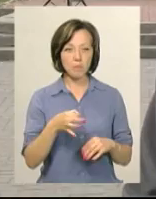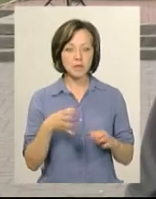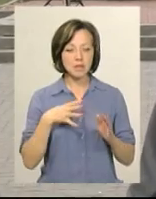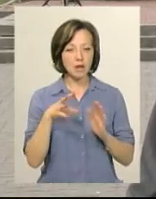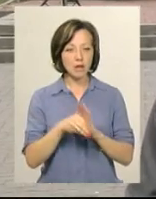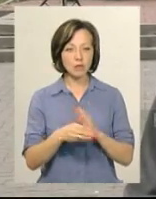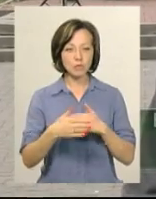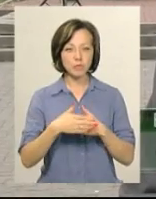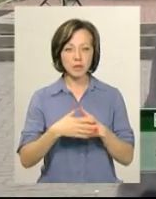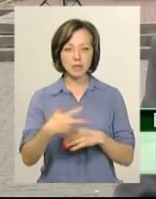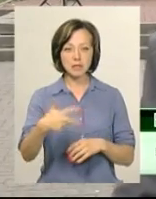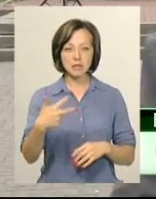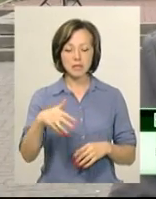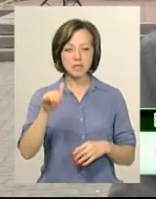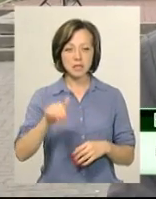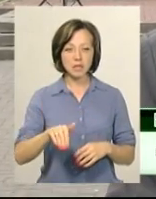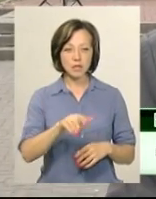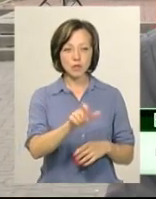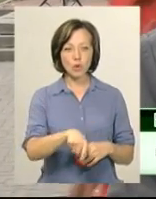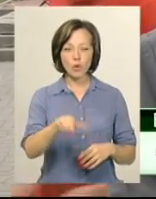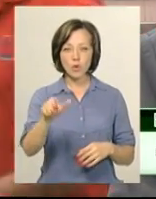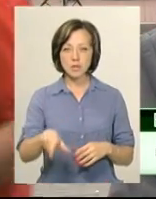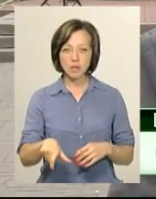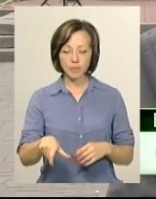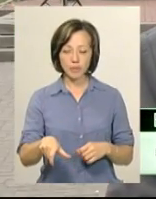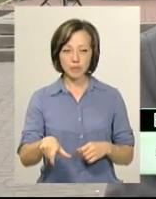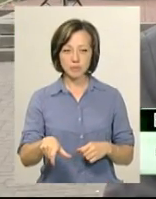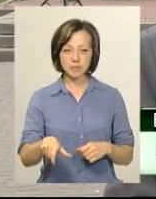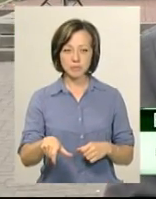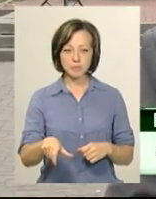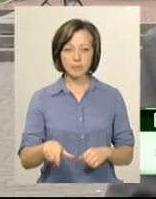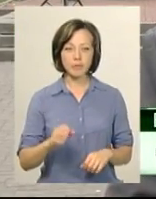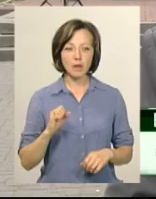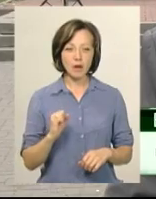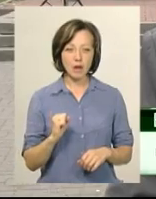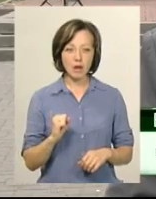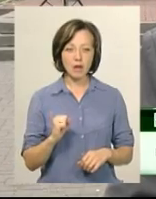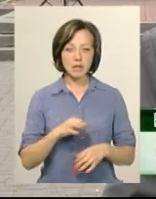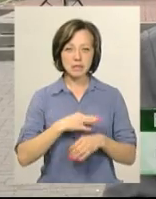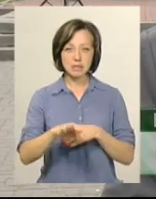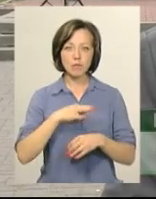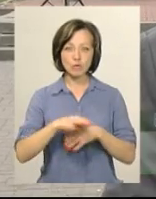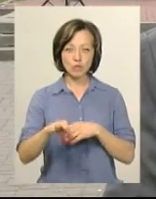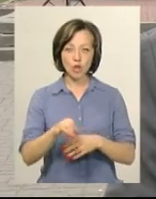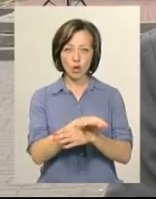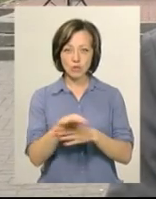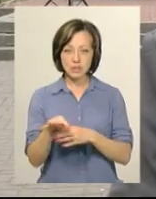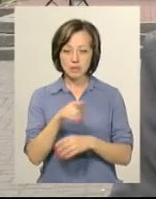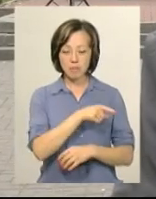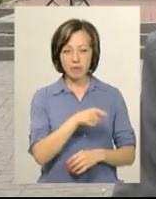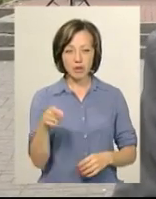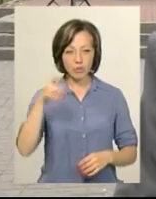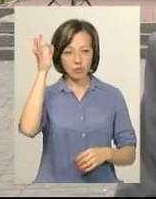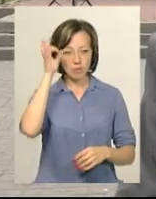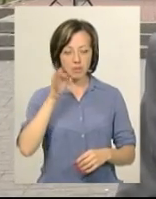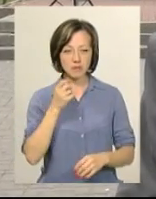загинуло приблизно 30 тисяч осіб, а замучених і розстріляних за період